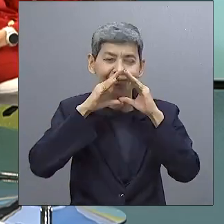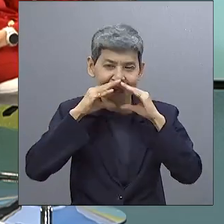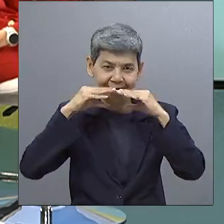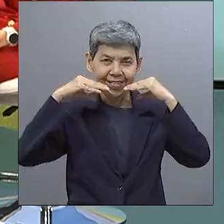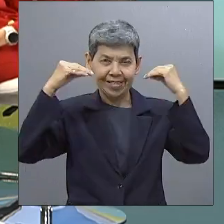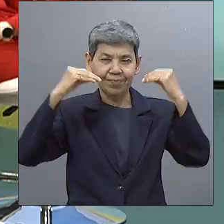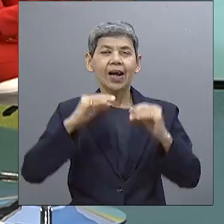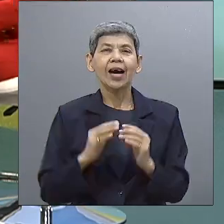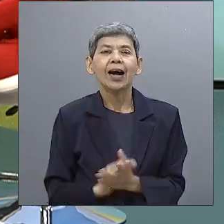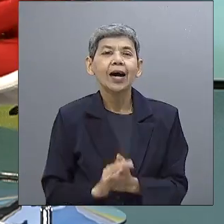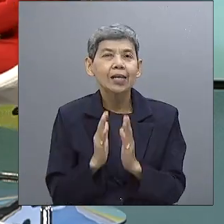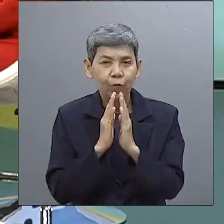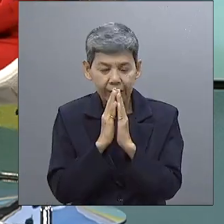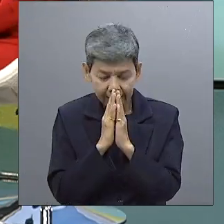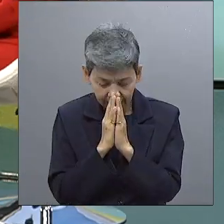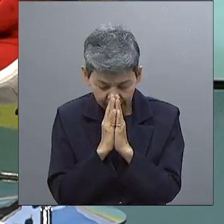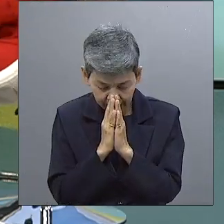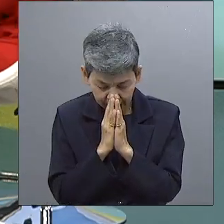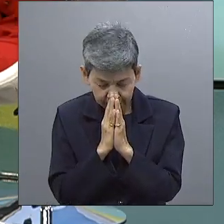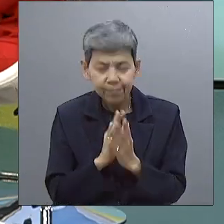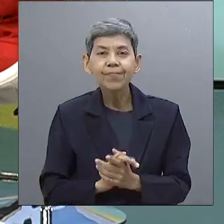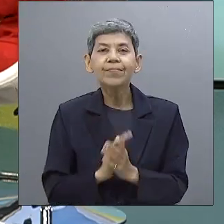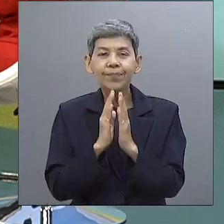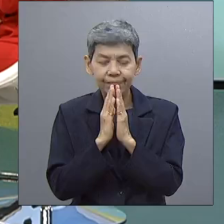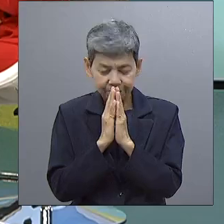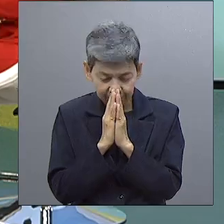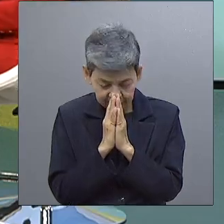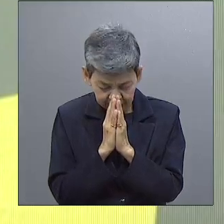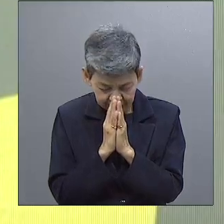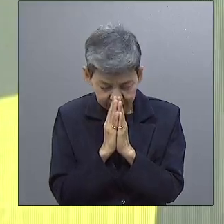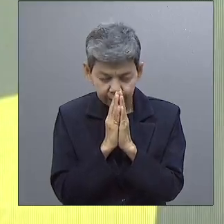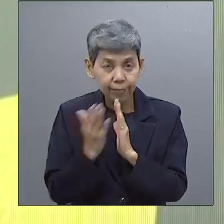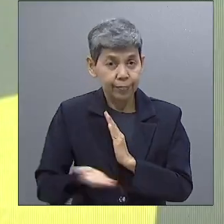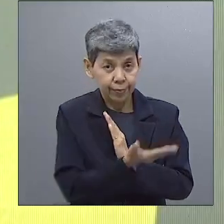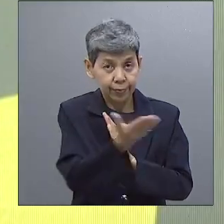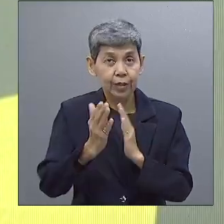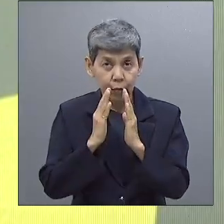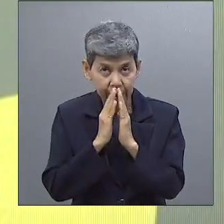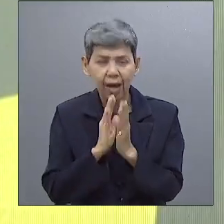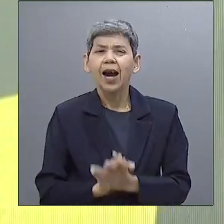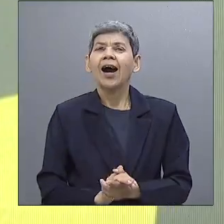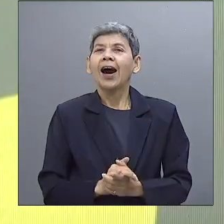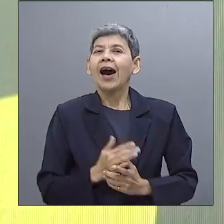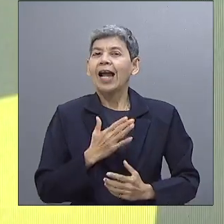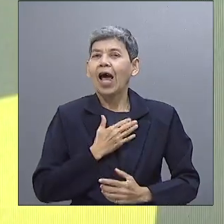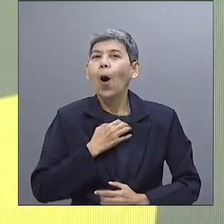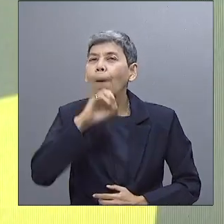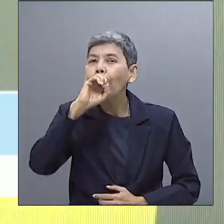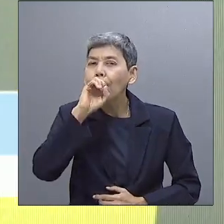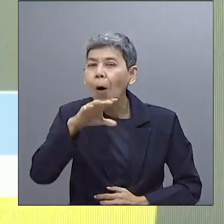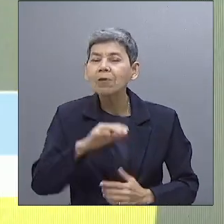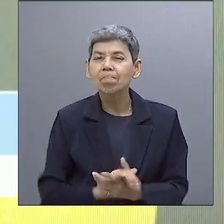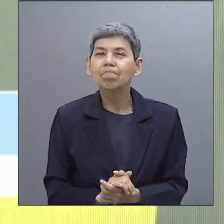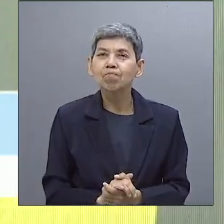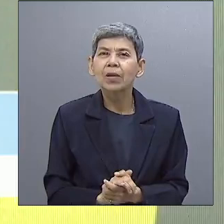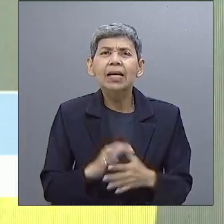นะครับคุณชมพู่พัชชาสวัสดีครับผม สวัสดีค่ะคุณต๊อบ สวัสดีค่ะ ยุ้ยค่ะสวัสดีคุณผู้ชมทุกท่านนะคะแหมเมื่อสักครู่นี้อยากจะบอกว่าจริงๆแล้วอะ